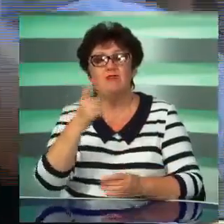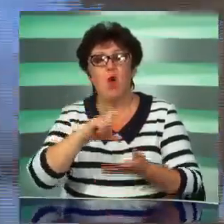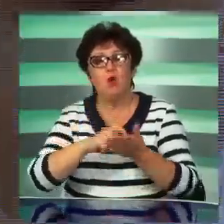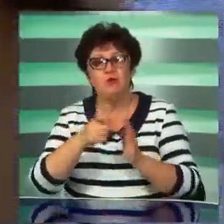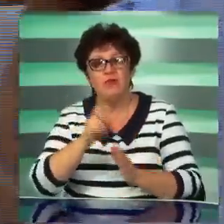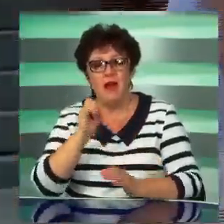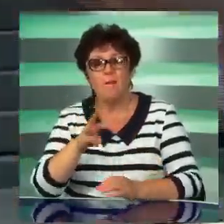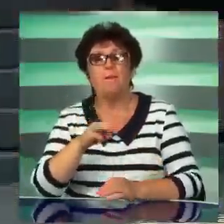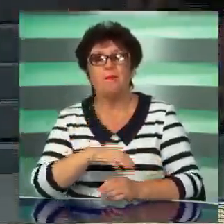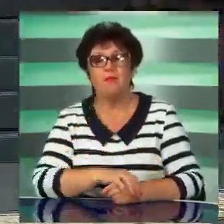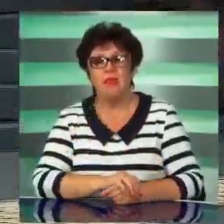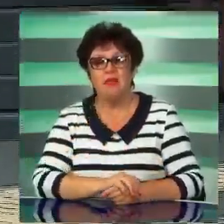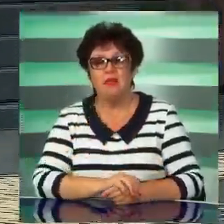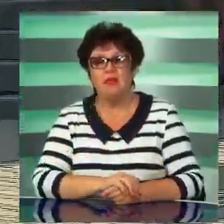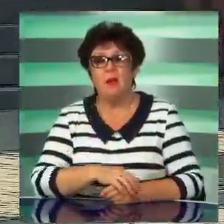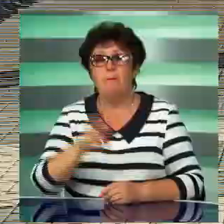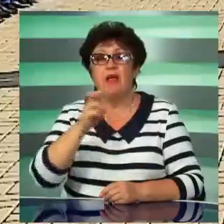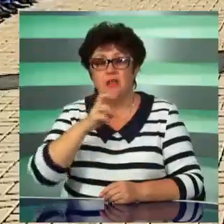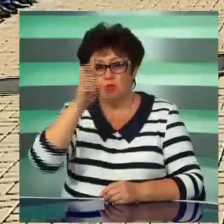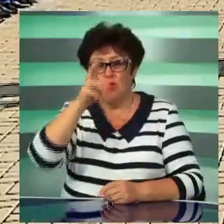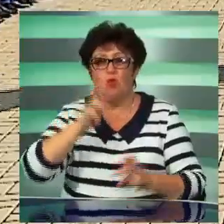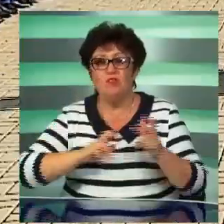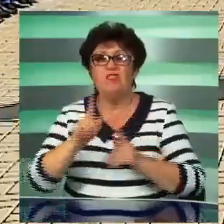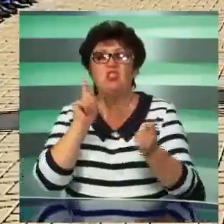Брянский государственный университет встречает студентов.